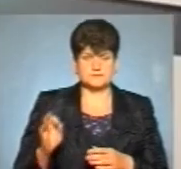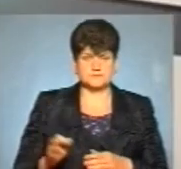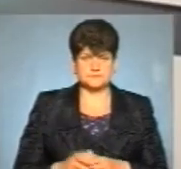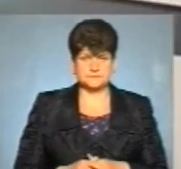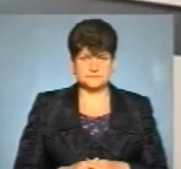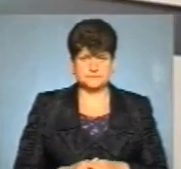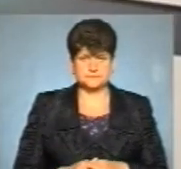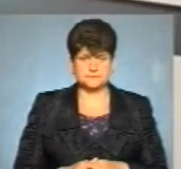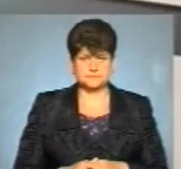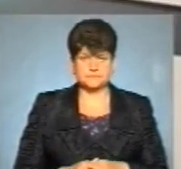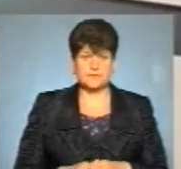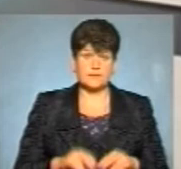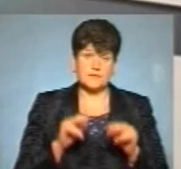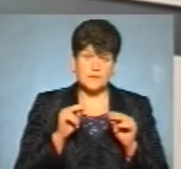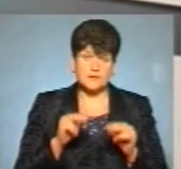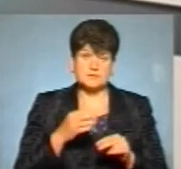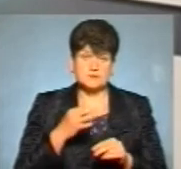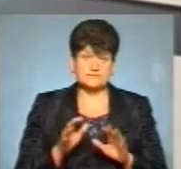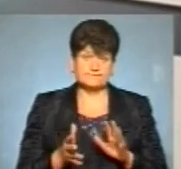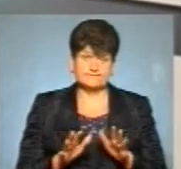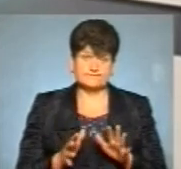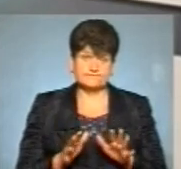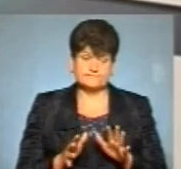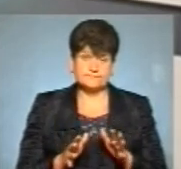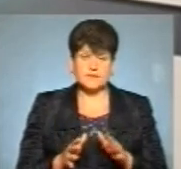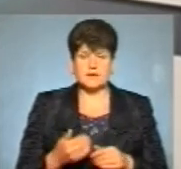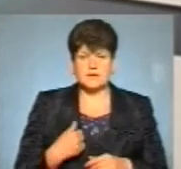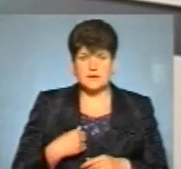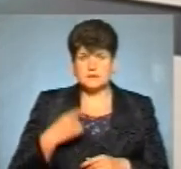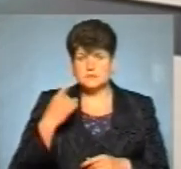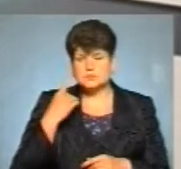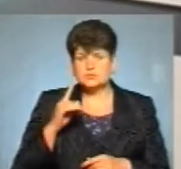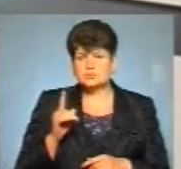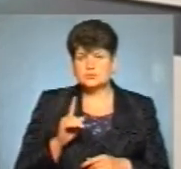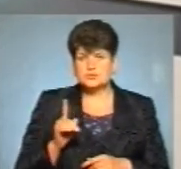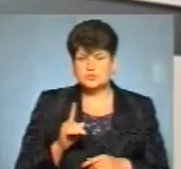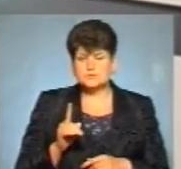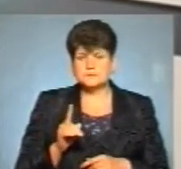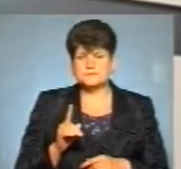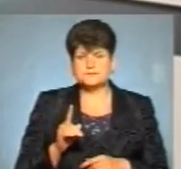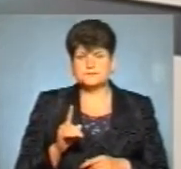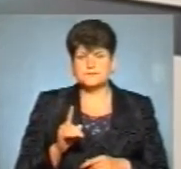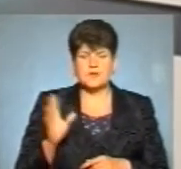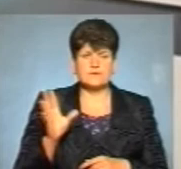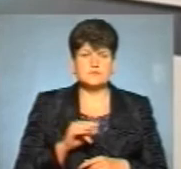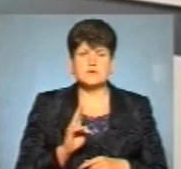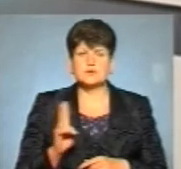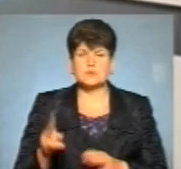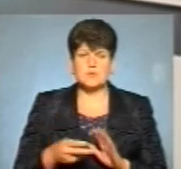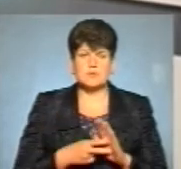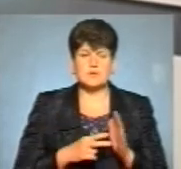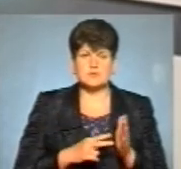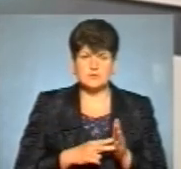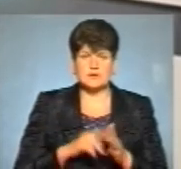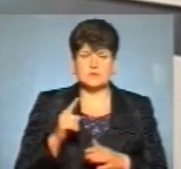оцінювання? Ну, відверто кажучи, не дуже. Я думаю, що усі, хто планували